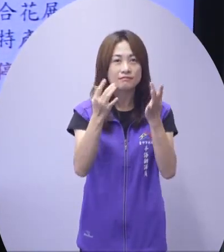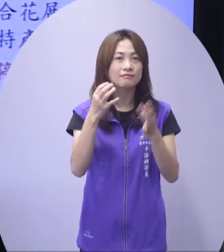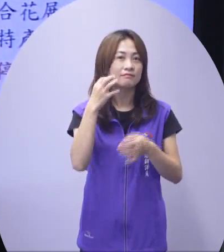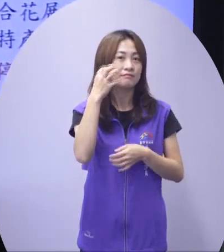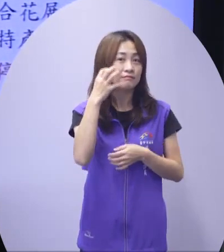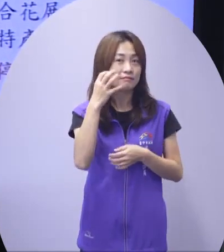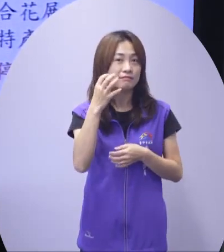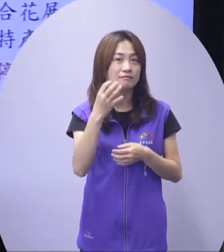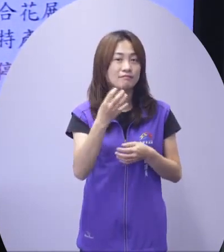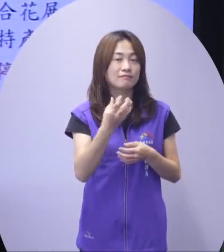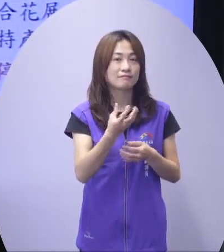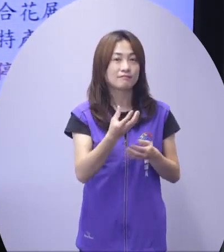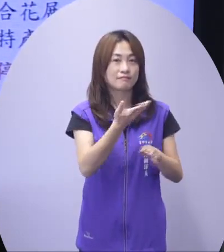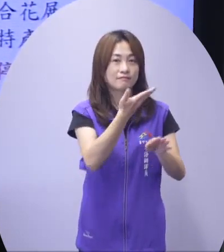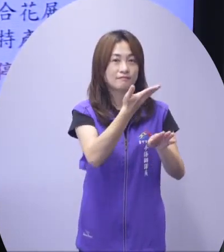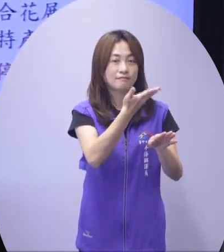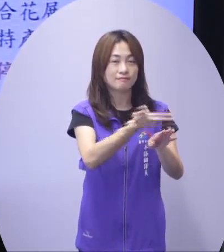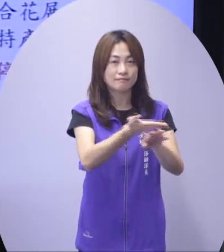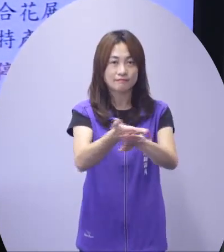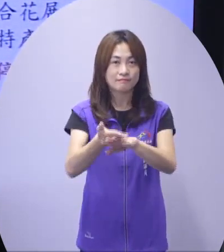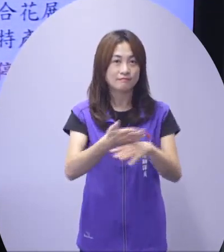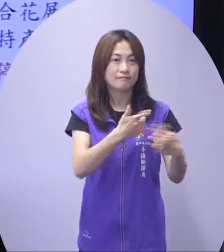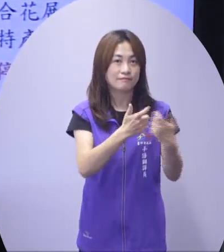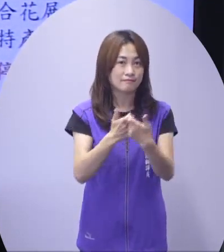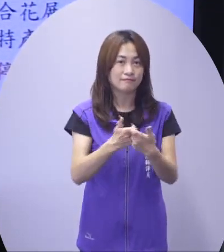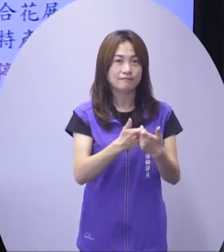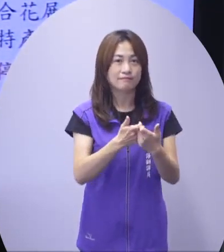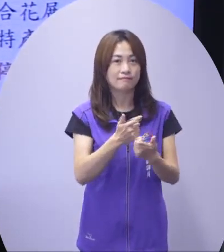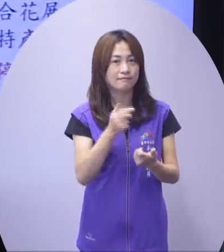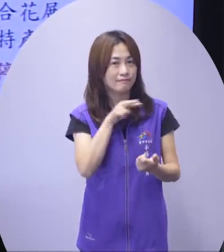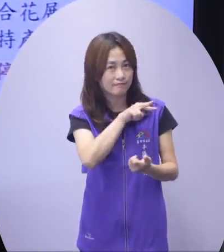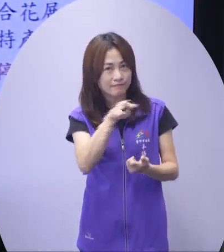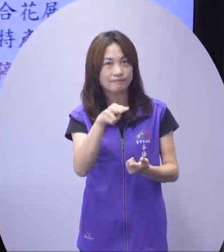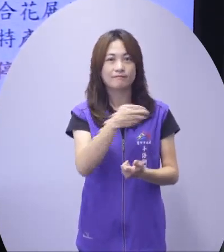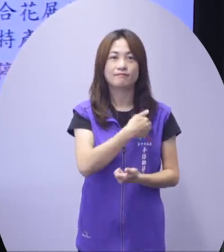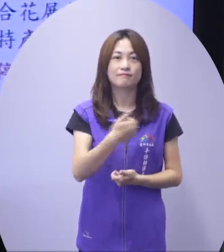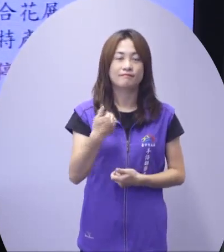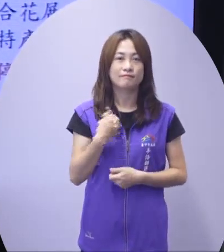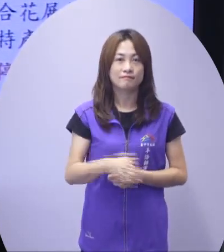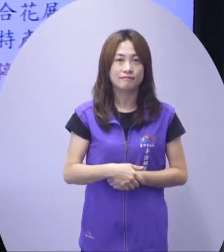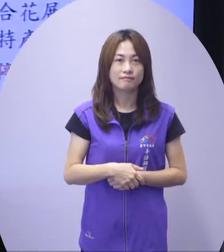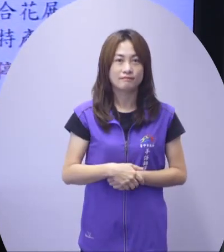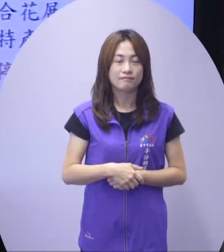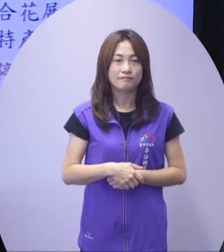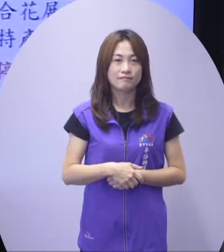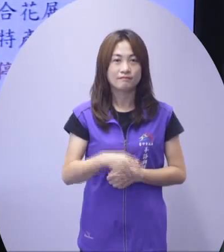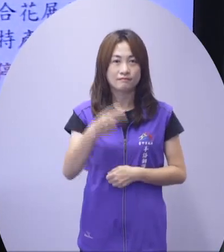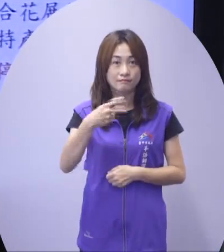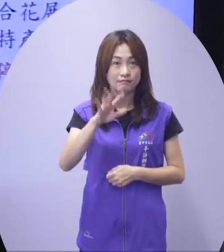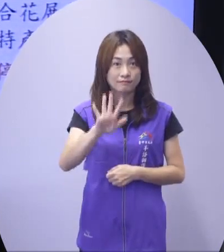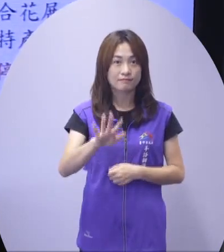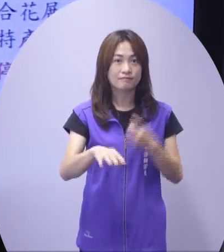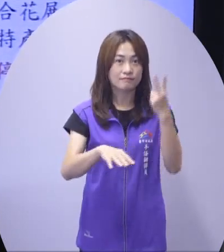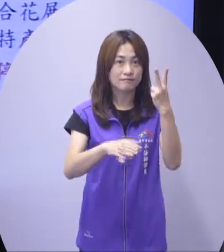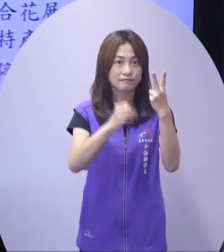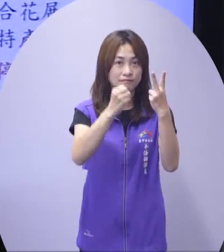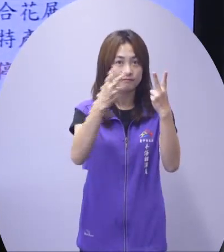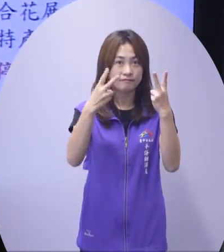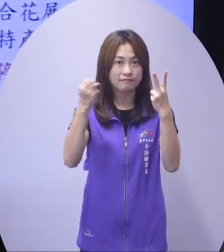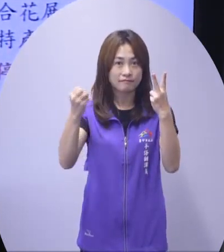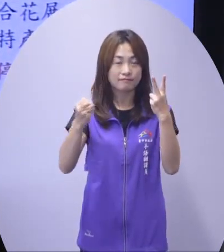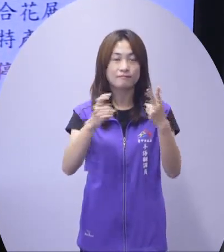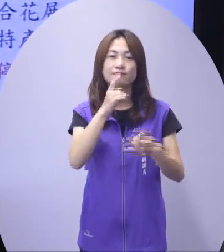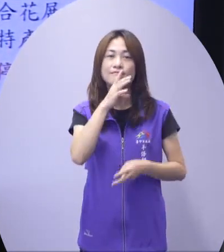一个园区呢，另外管理局所特别规划设计的台中国2020台中国际花展节，这